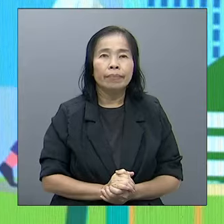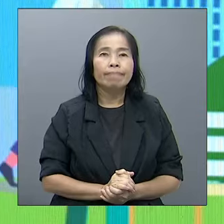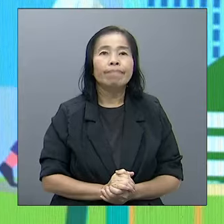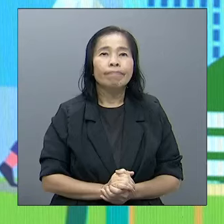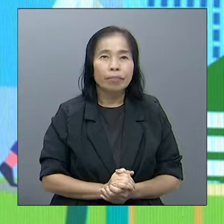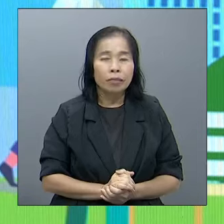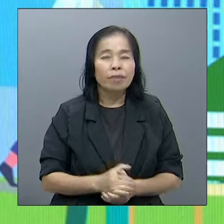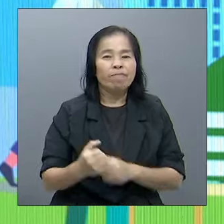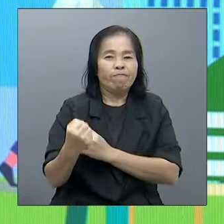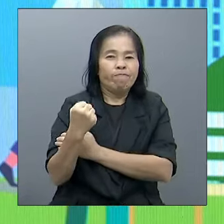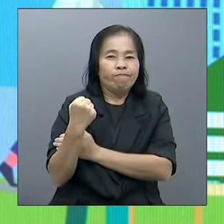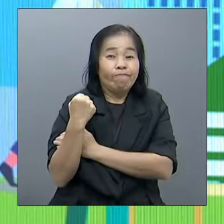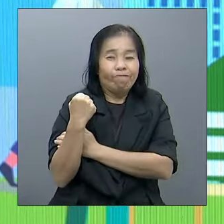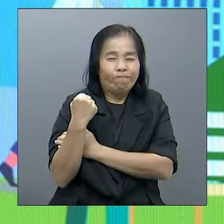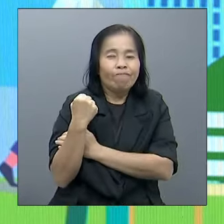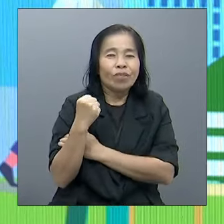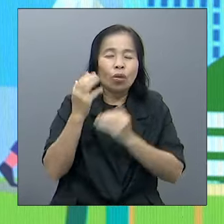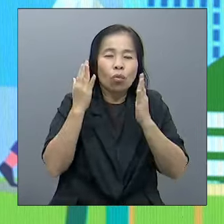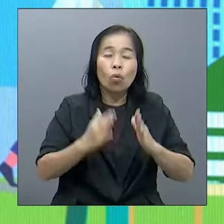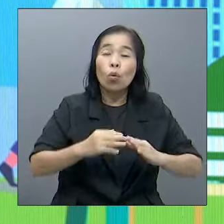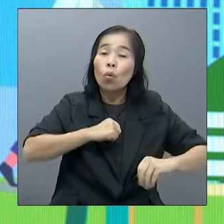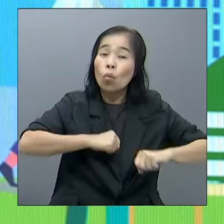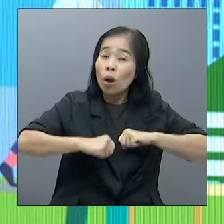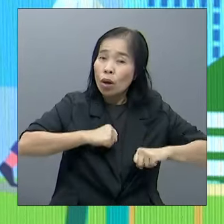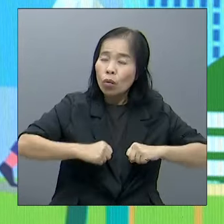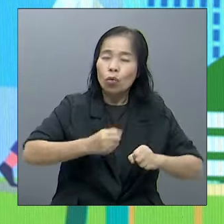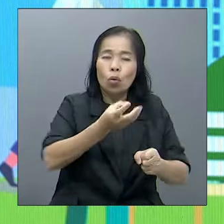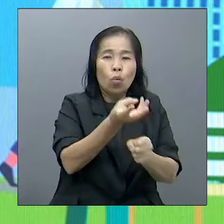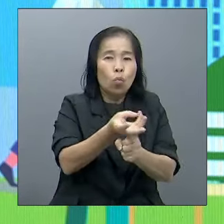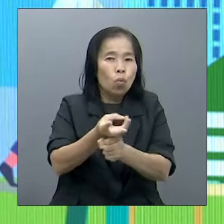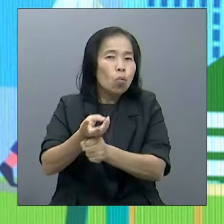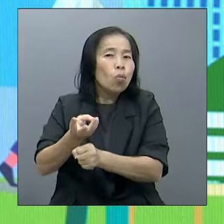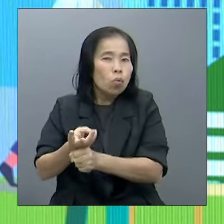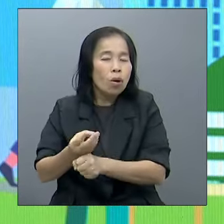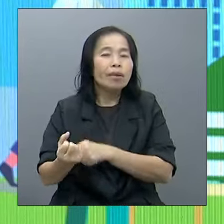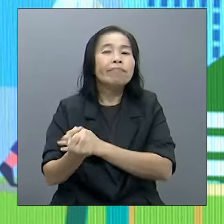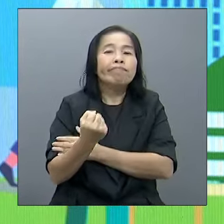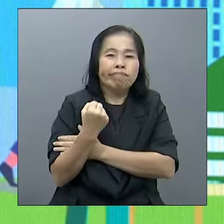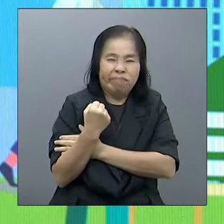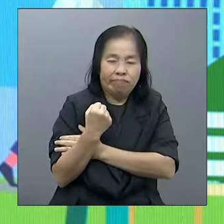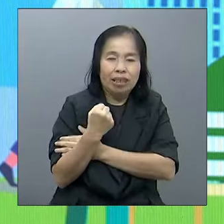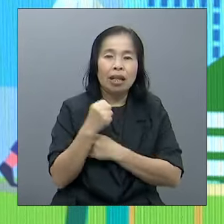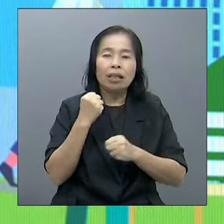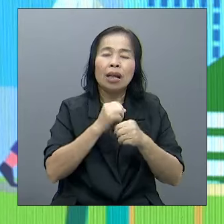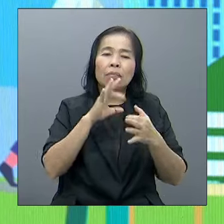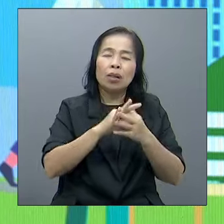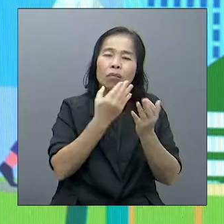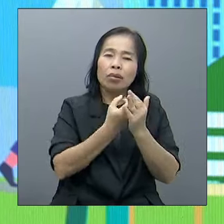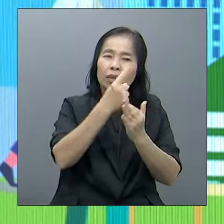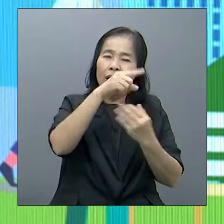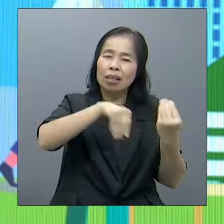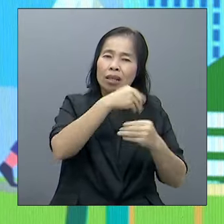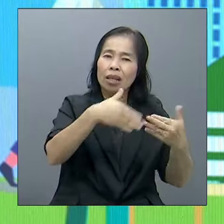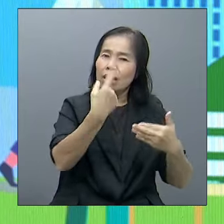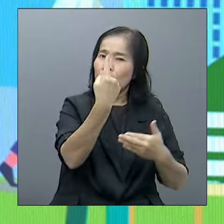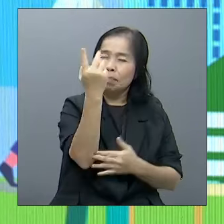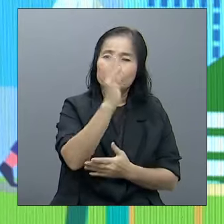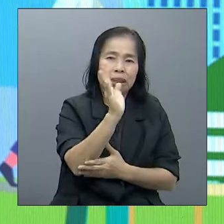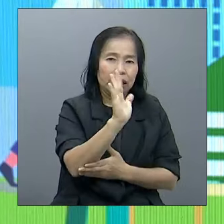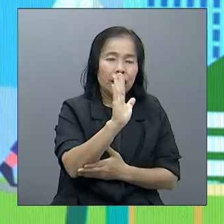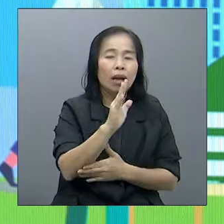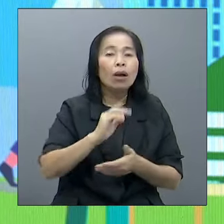พลังคนรุ่นใหม่ในการพัฒนาเมืองในนามของกลุ่มลูกว่าก็ไม่ได้ทำงานในมิติของเศรษฐกิจเท่านั้นนะคะพวกเขายังร่ว